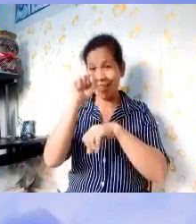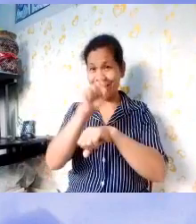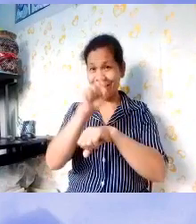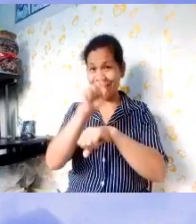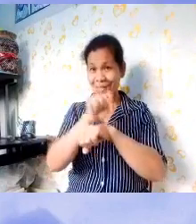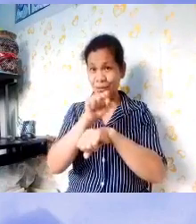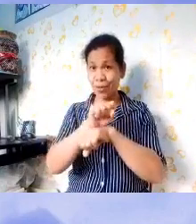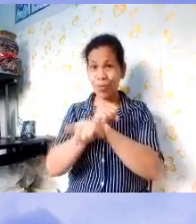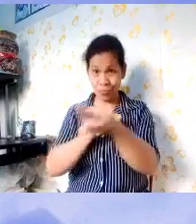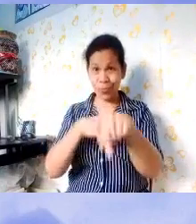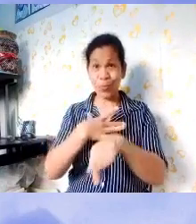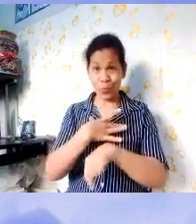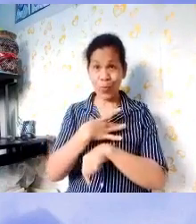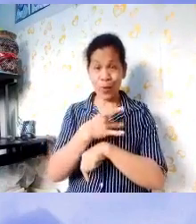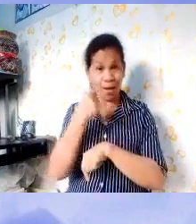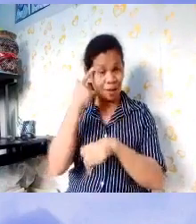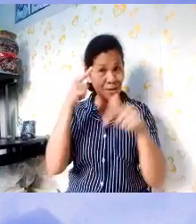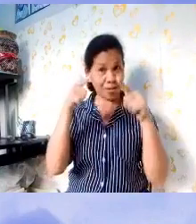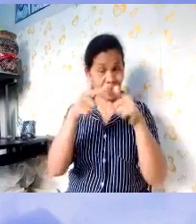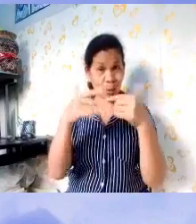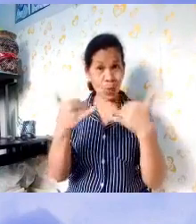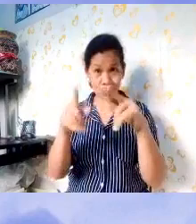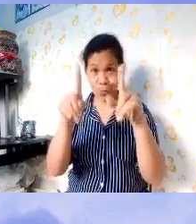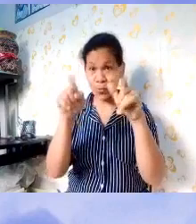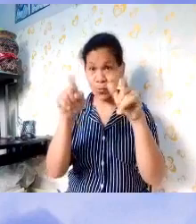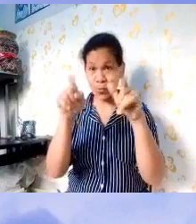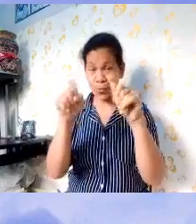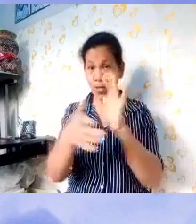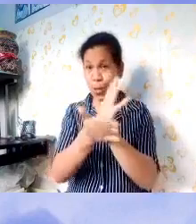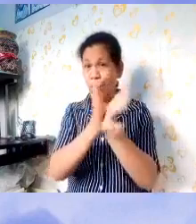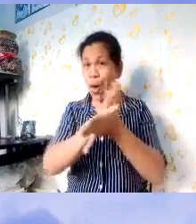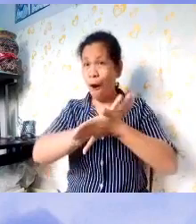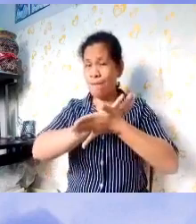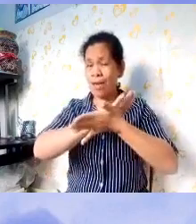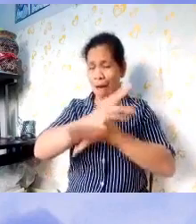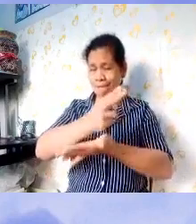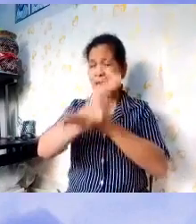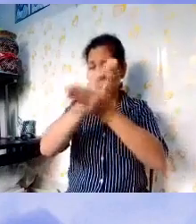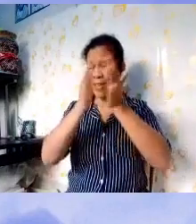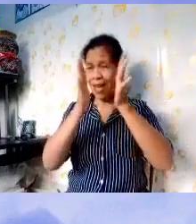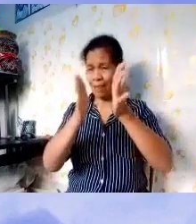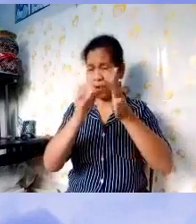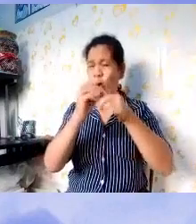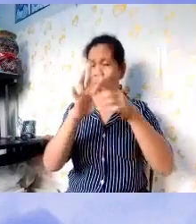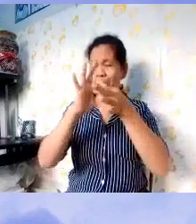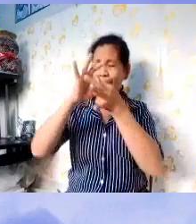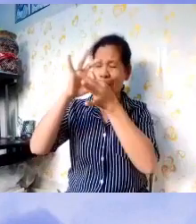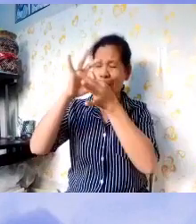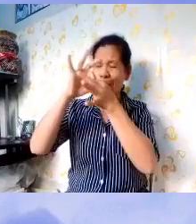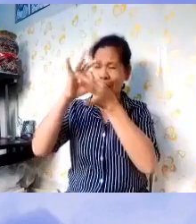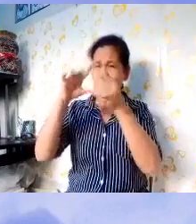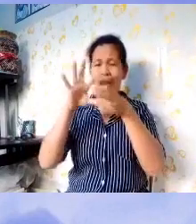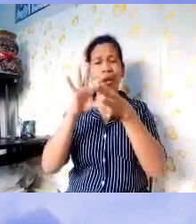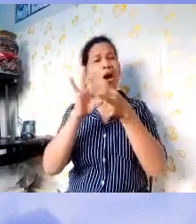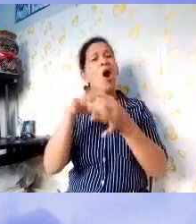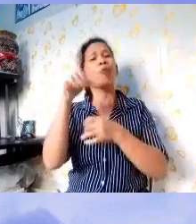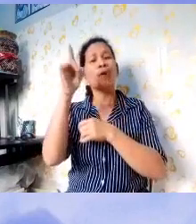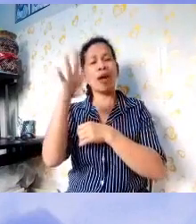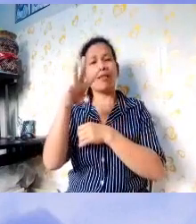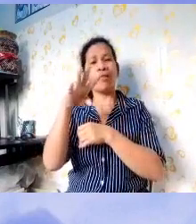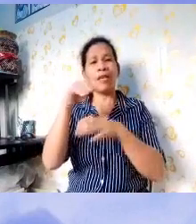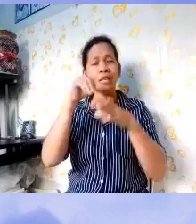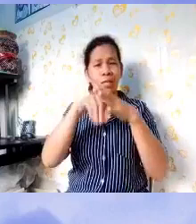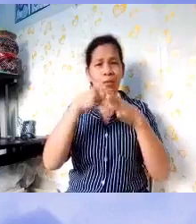maging hangarin, mga kapatid? Yung maging katuwang. Ano? Kaya nga sabi ng isang talata, tayo ginawang